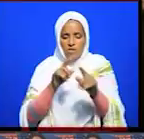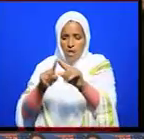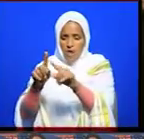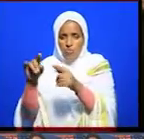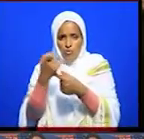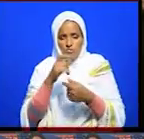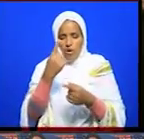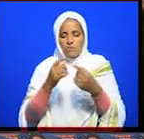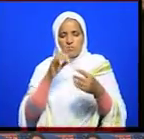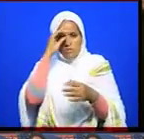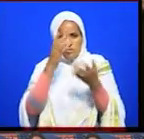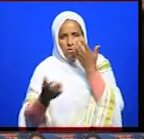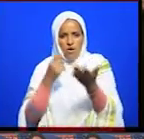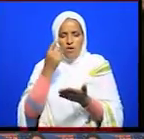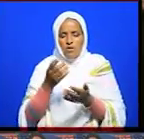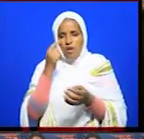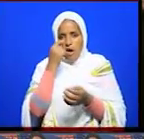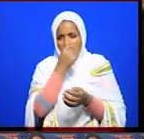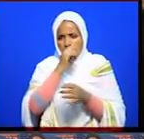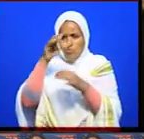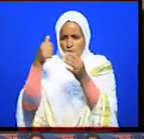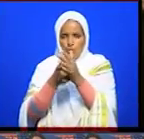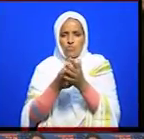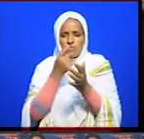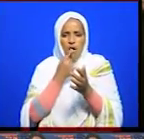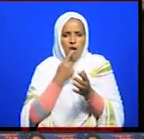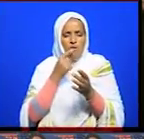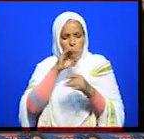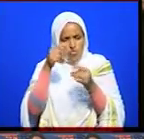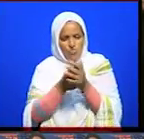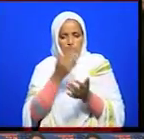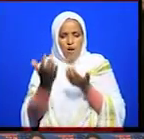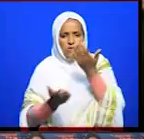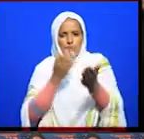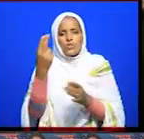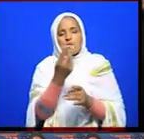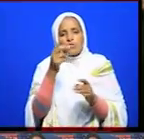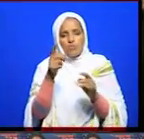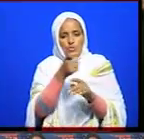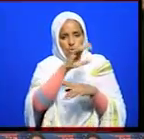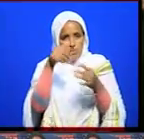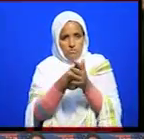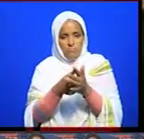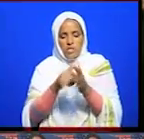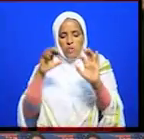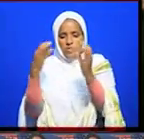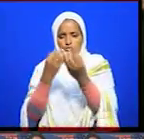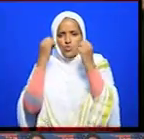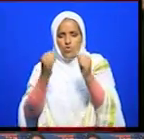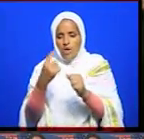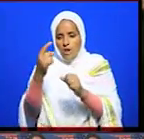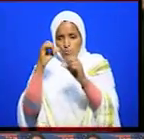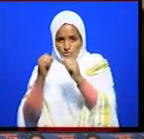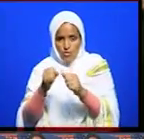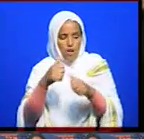ነው የሚያገለግሉትና ያይን ችሎታ ለሁሉም ህዋሳት አገልጋይ እንደሆነ ያፍ ችሎታ ለሁሉም ህዋሳት አገልጋይ ጠቃሚ እንደሆነ ሁሉ